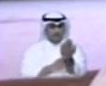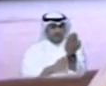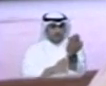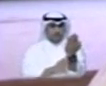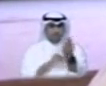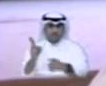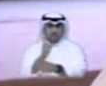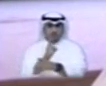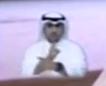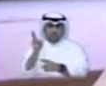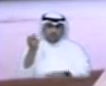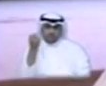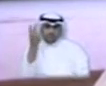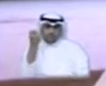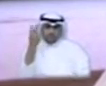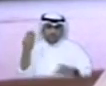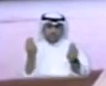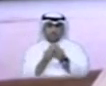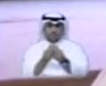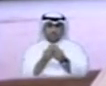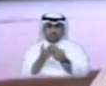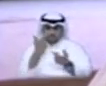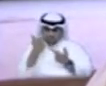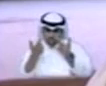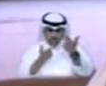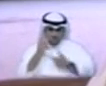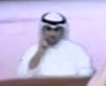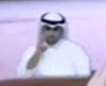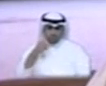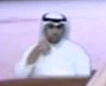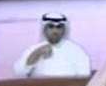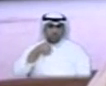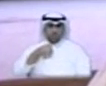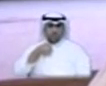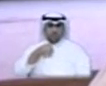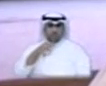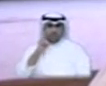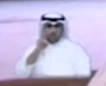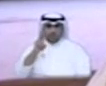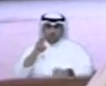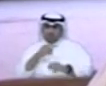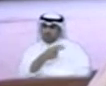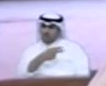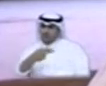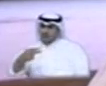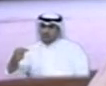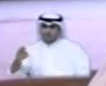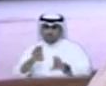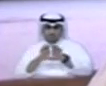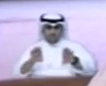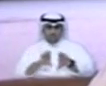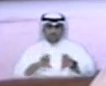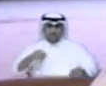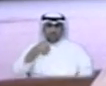الجديدة واطلاعهم على المستجدات في المناهج، أيضا إدخال التقنيات الحديثة وخاصة ما